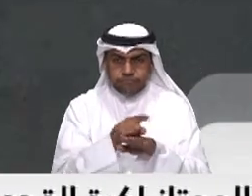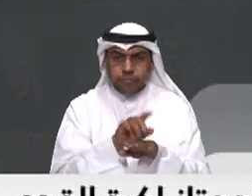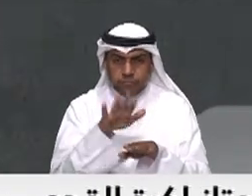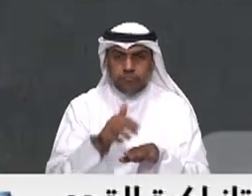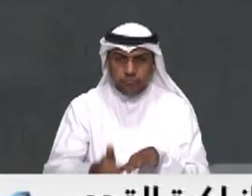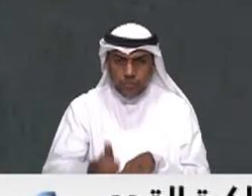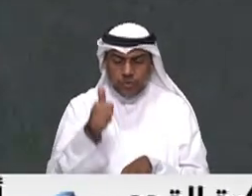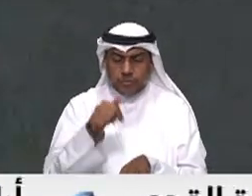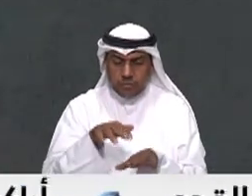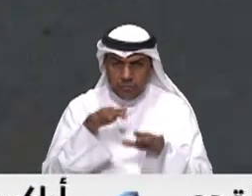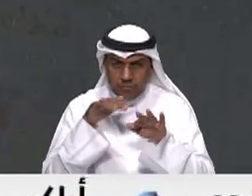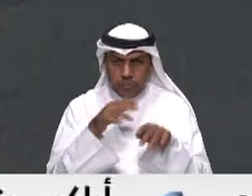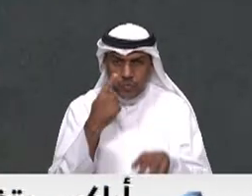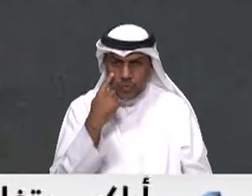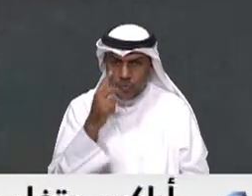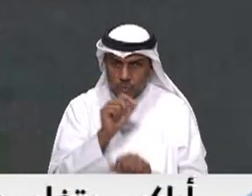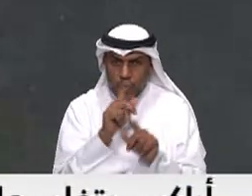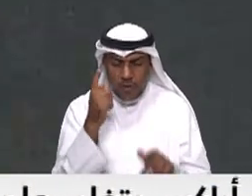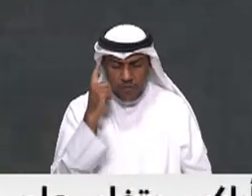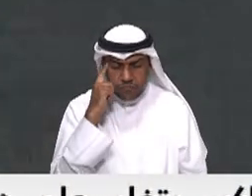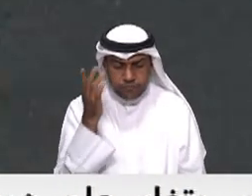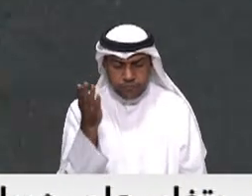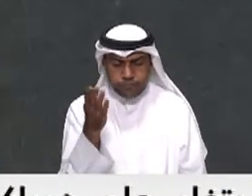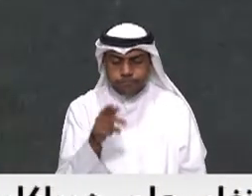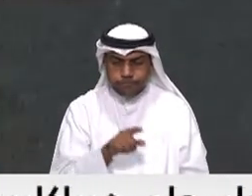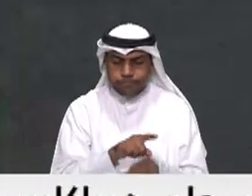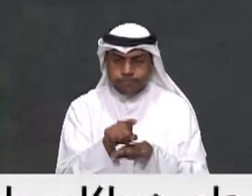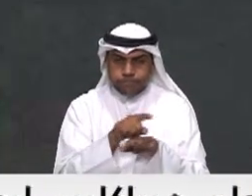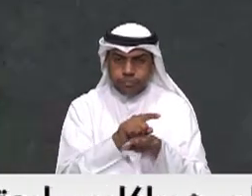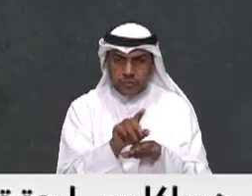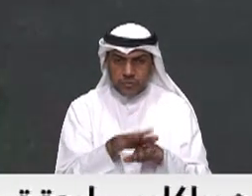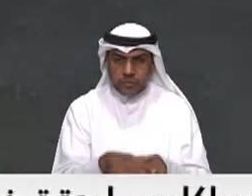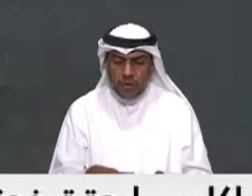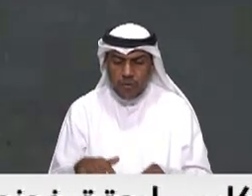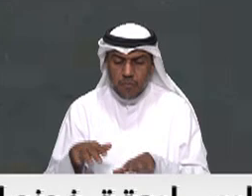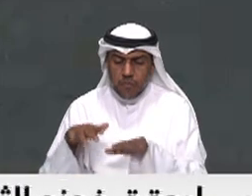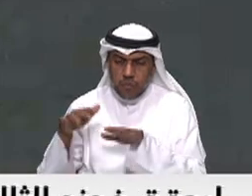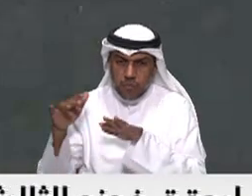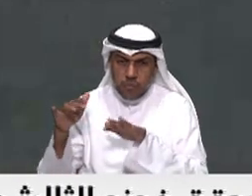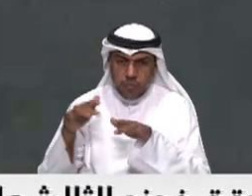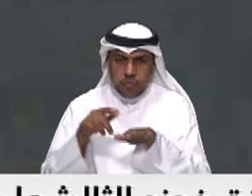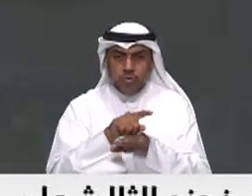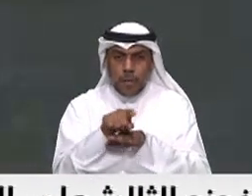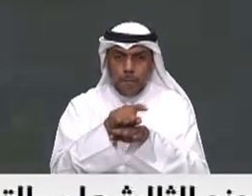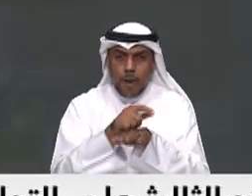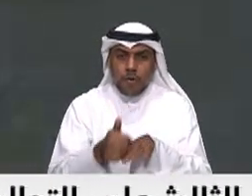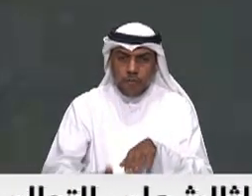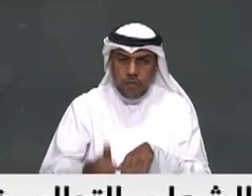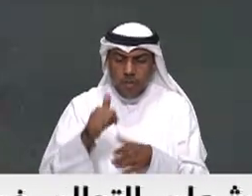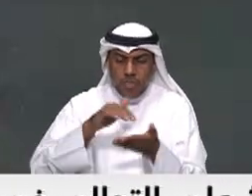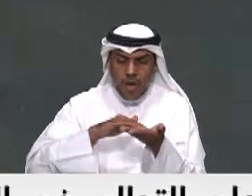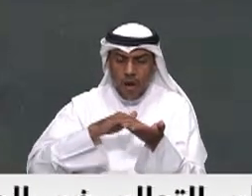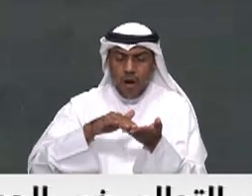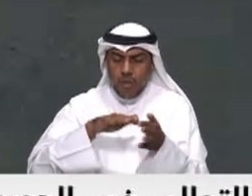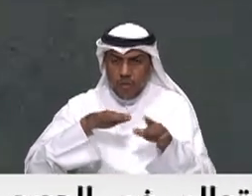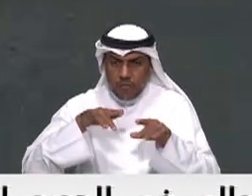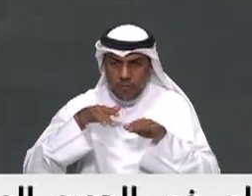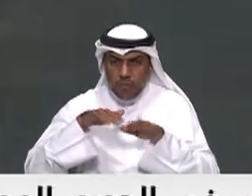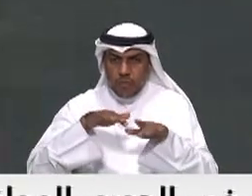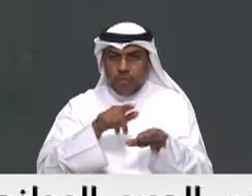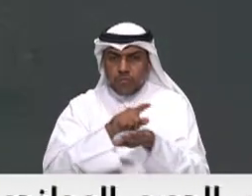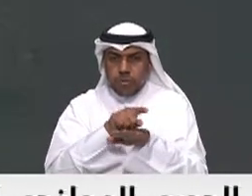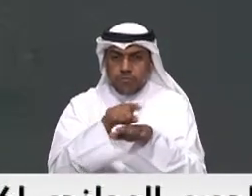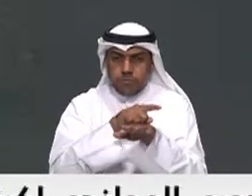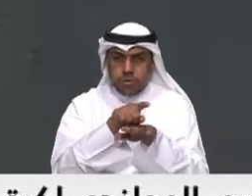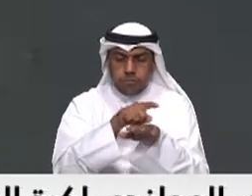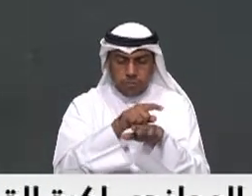الإسرائيلية بحسب المشاهد التي رصدت إلى بلدة رميش الجنوبية. وهنا أود أن أشير إلى أن